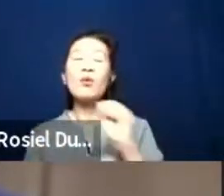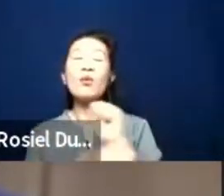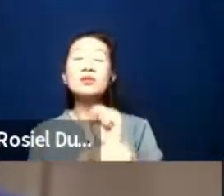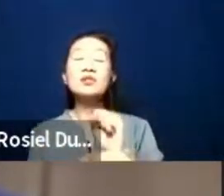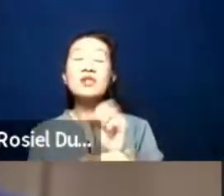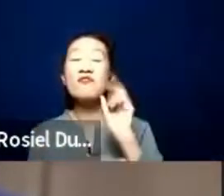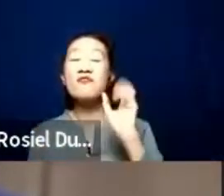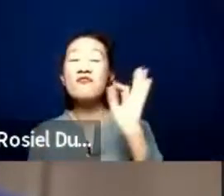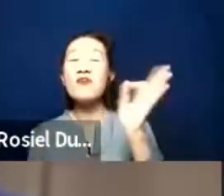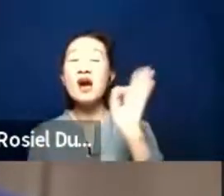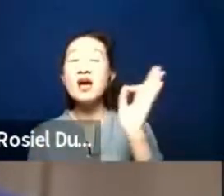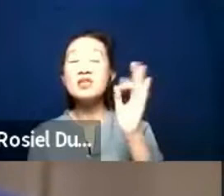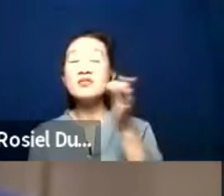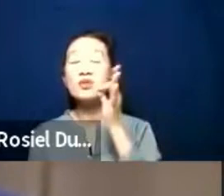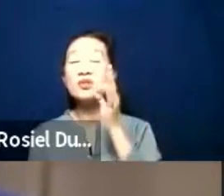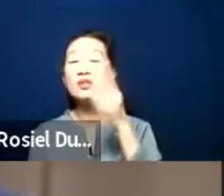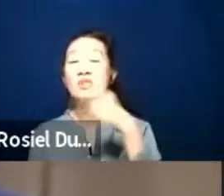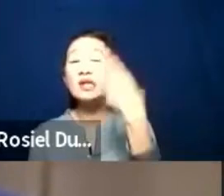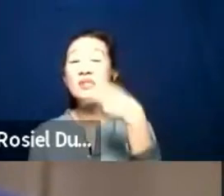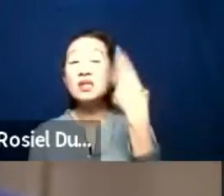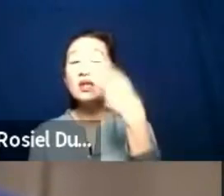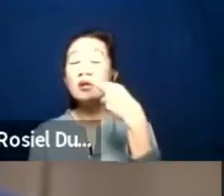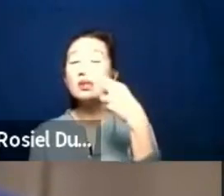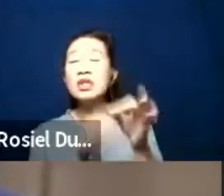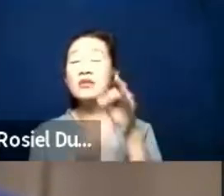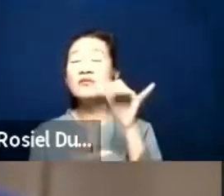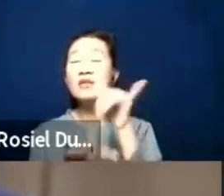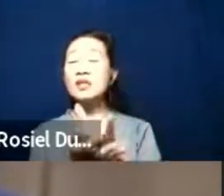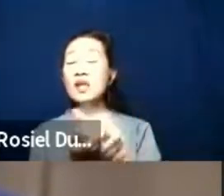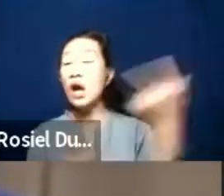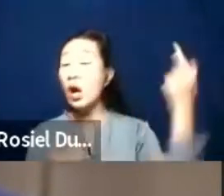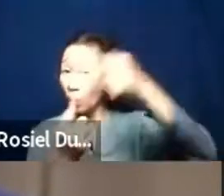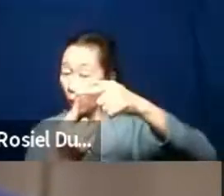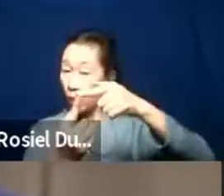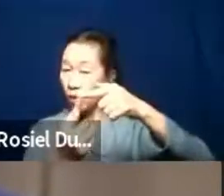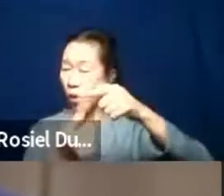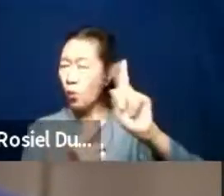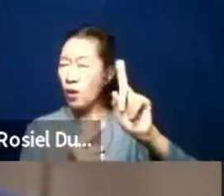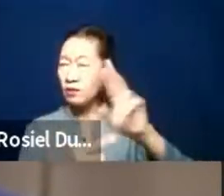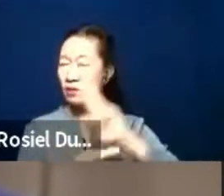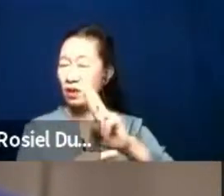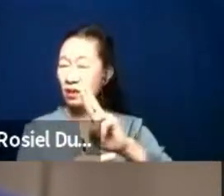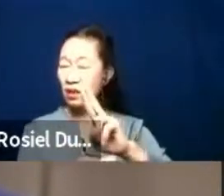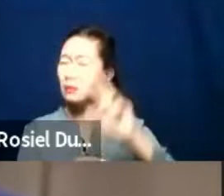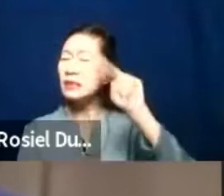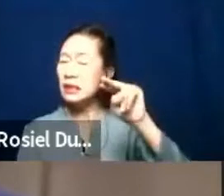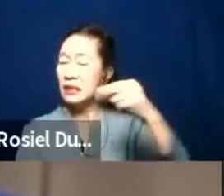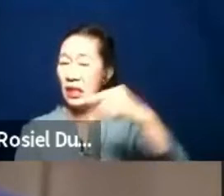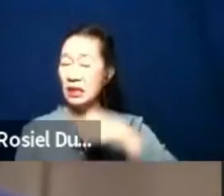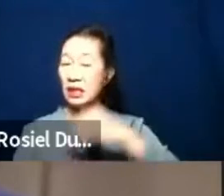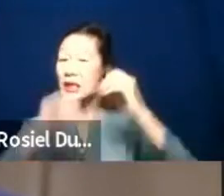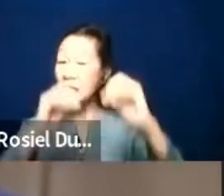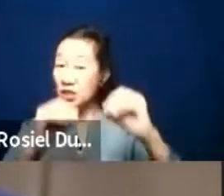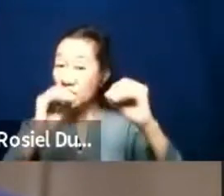food, halimbawa, or sa isang restaurant. So, kung yun ang goal niya, ano-ano yung kailangan natin ituro